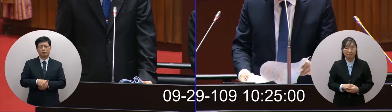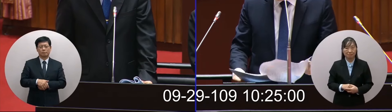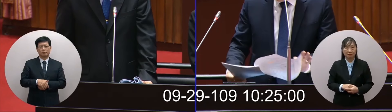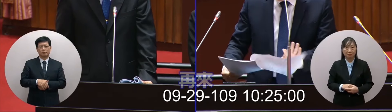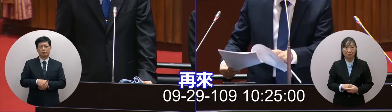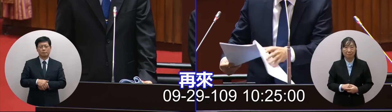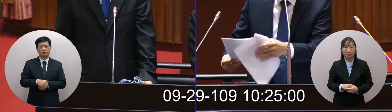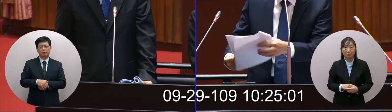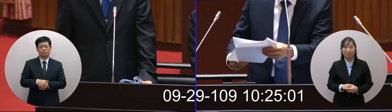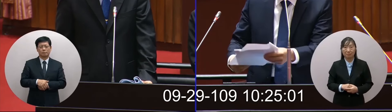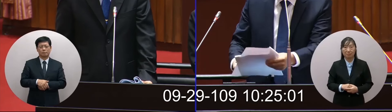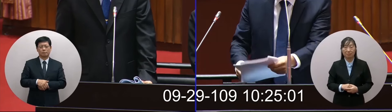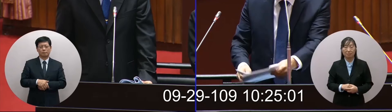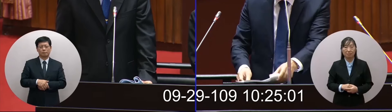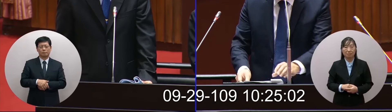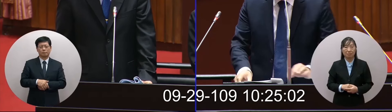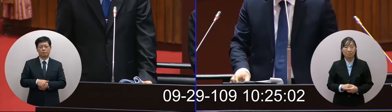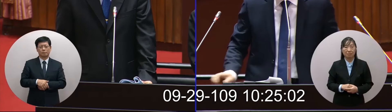哦、再来